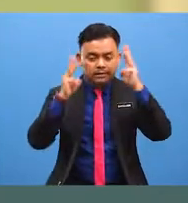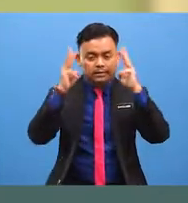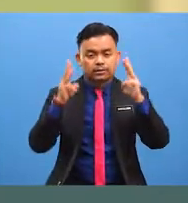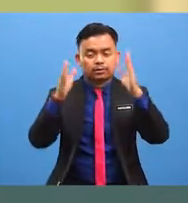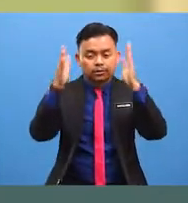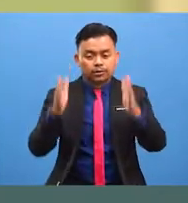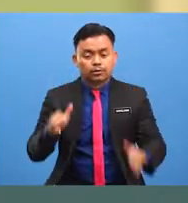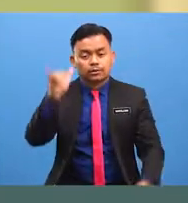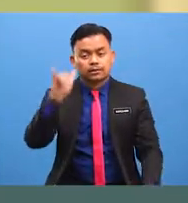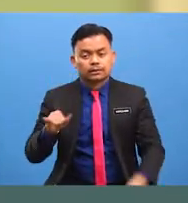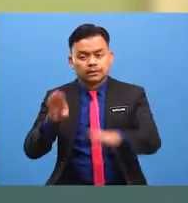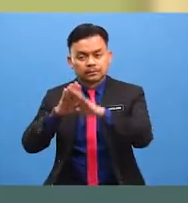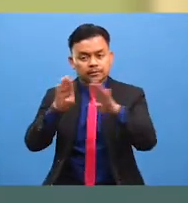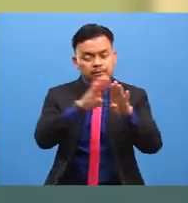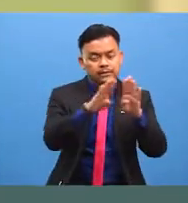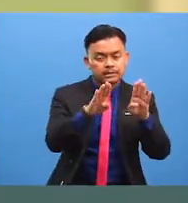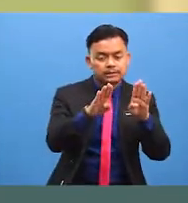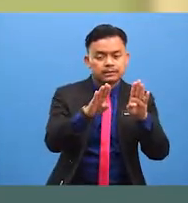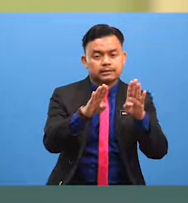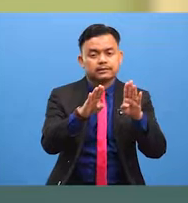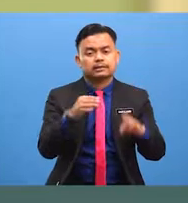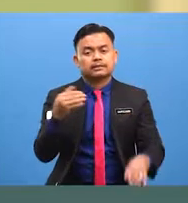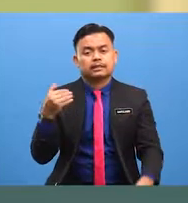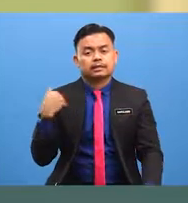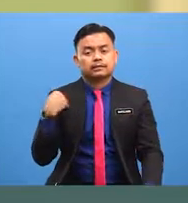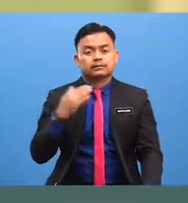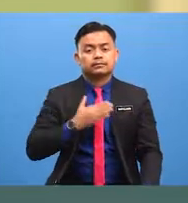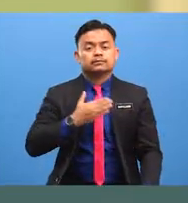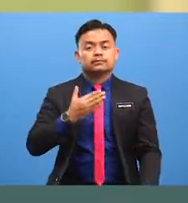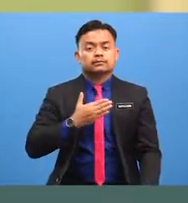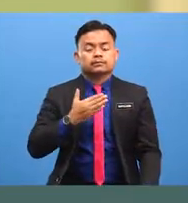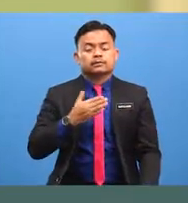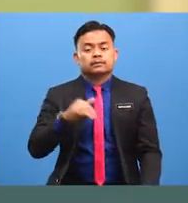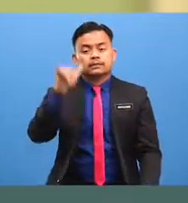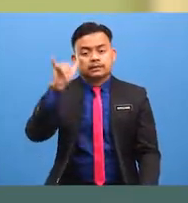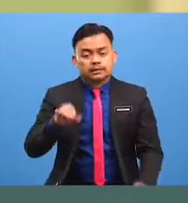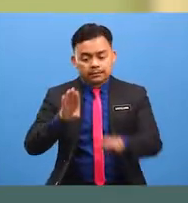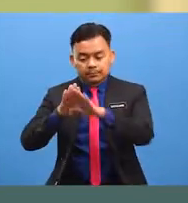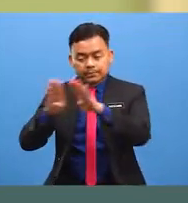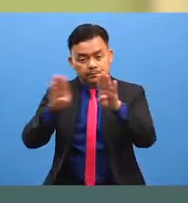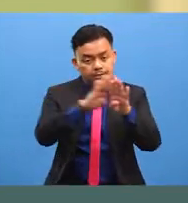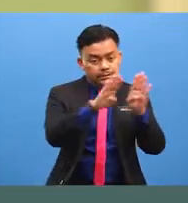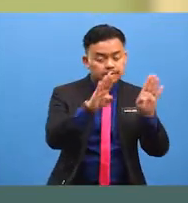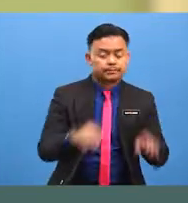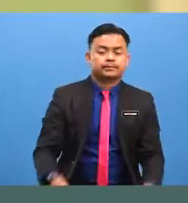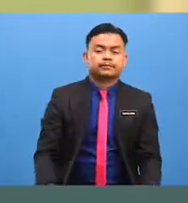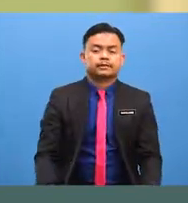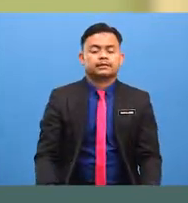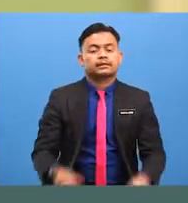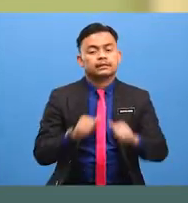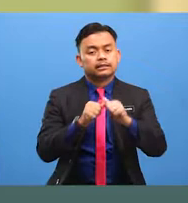berbeza mempunyai kadar pernafasan yang berbeza. Ia sebenarnya bergantung